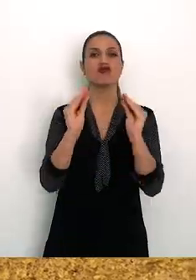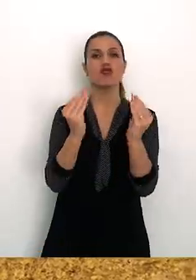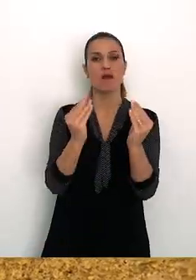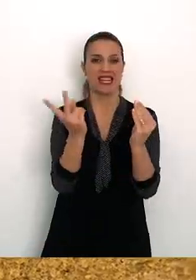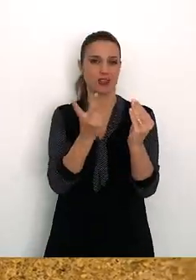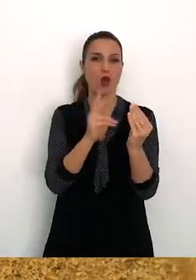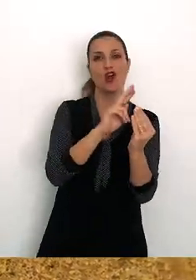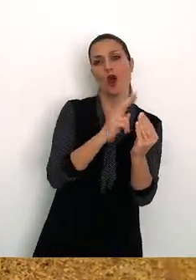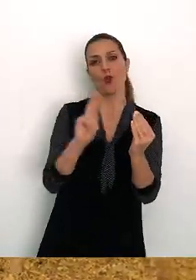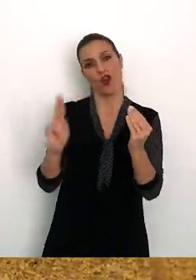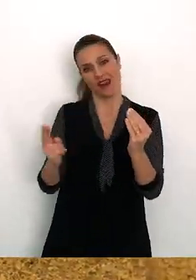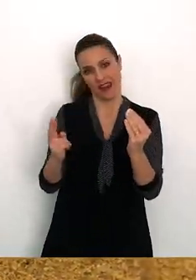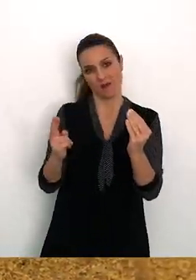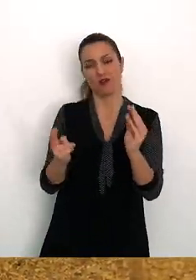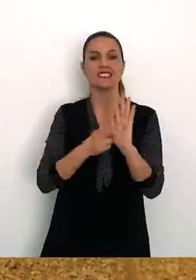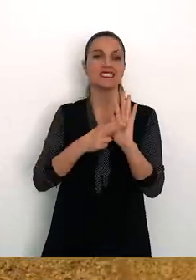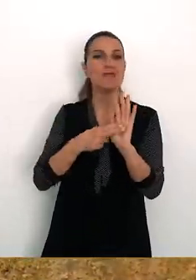tipica simbologia romana.